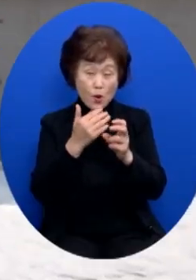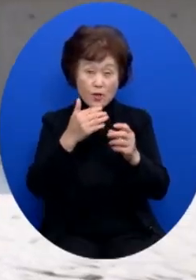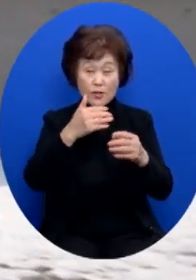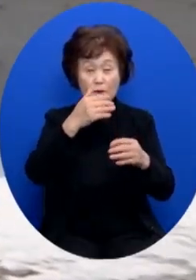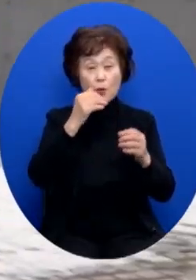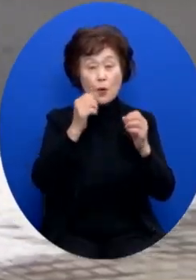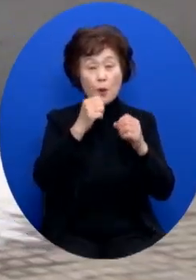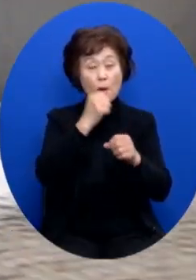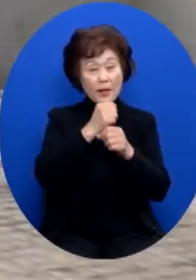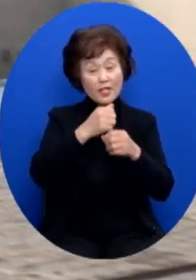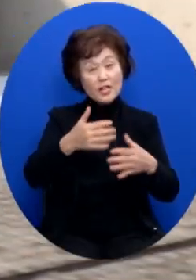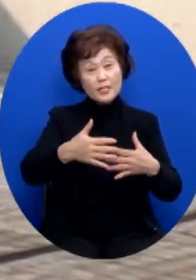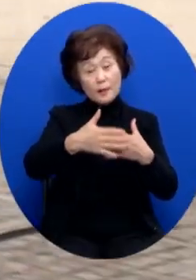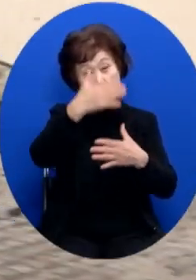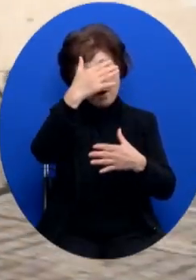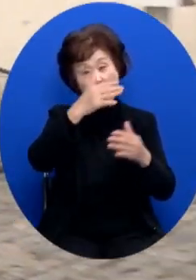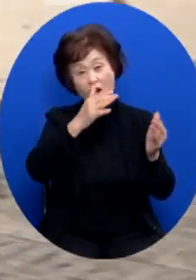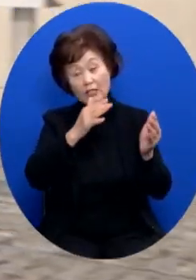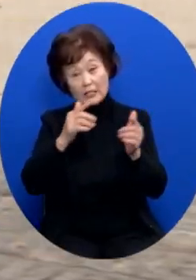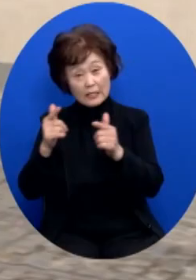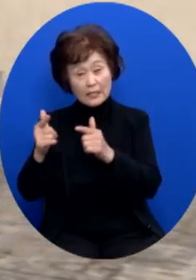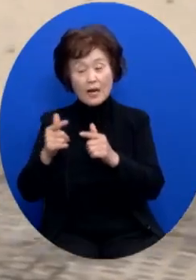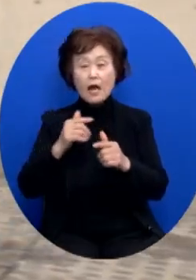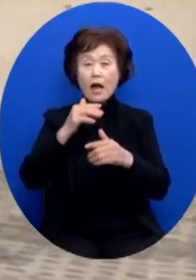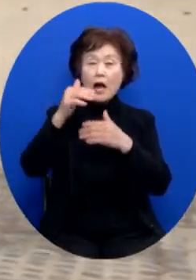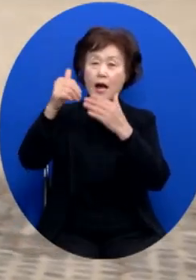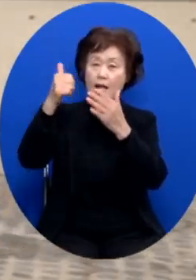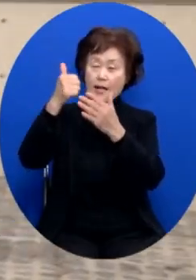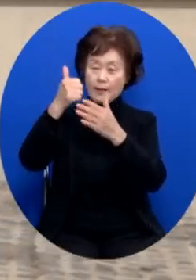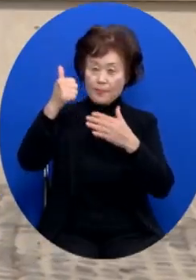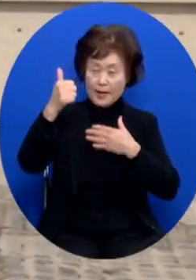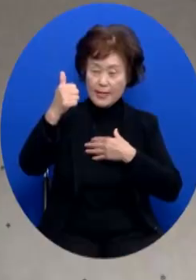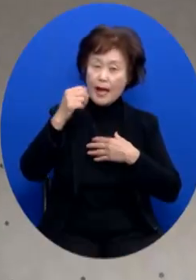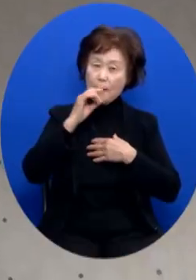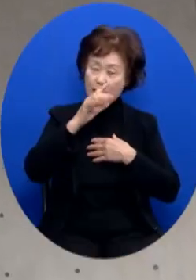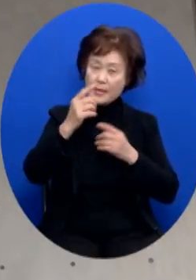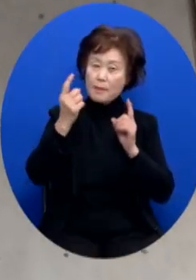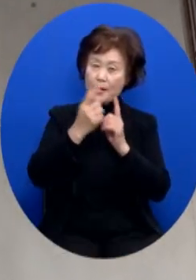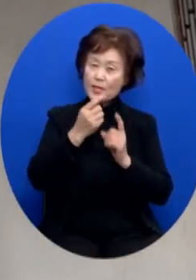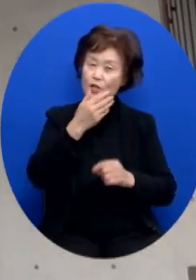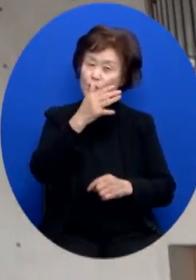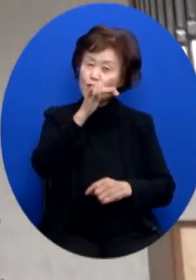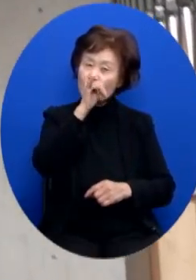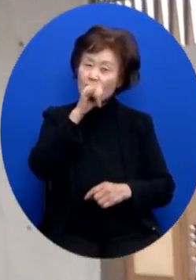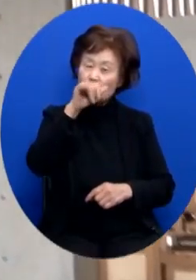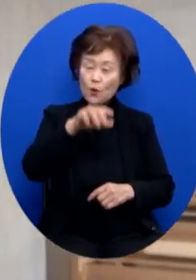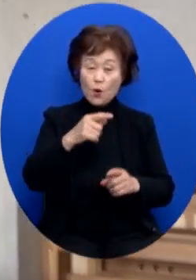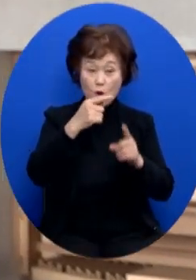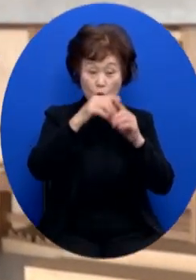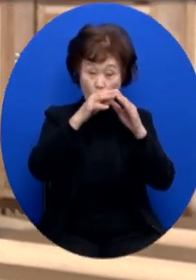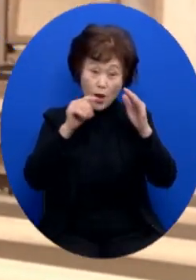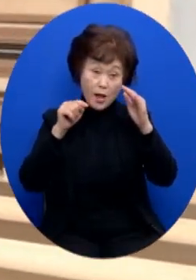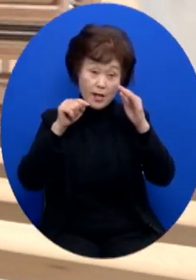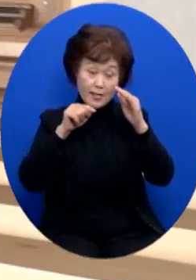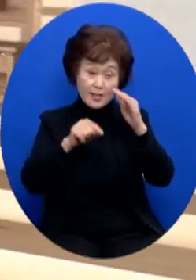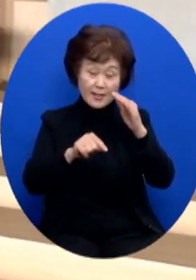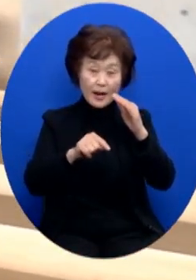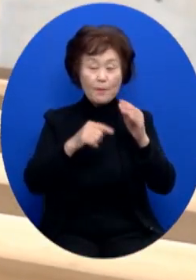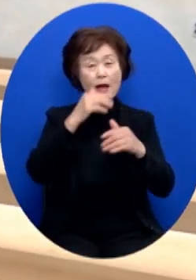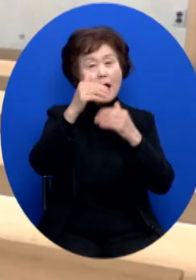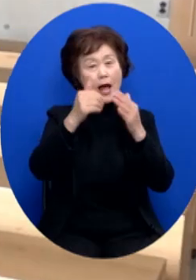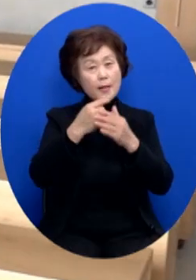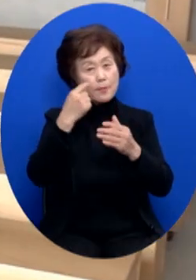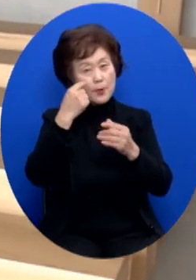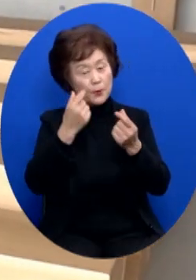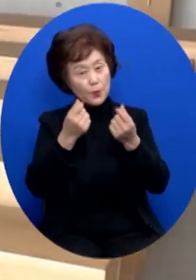옥상에는 하나님과 인간 사이에 하늘만인 하늘이 있습니다 예배당으로 들어가면 른 에는 하나님의 눈빛 같은